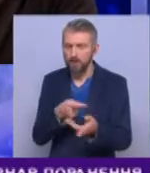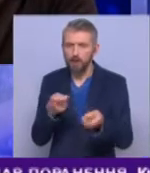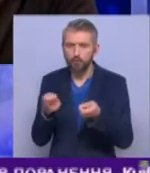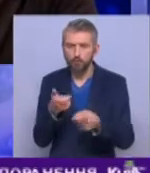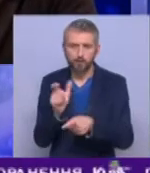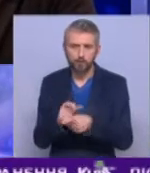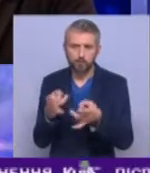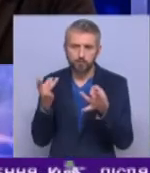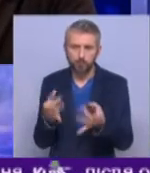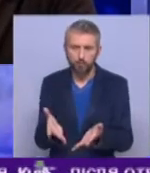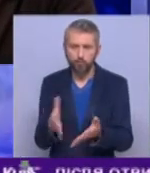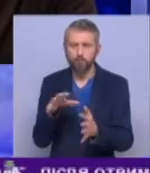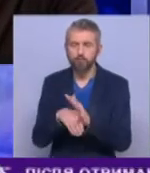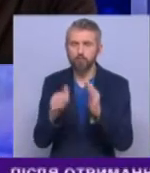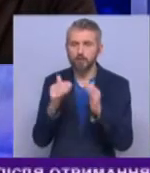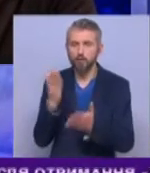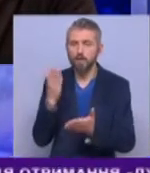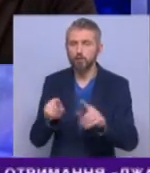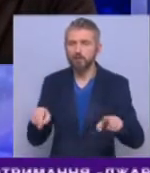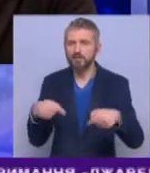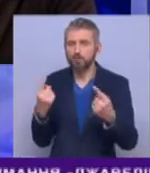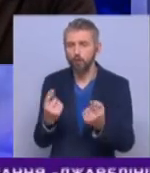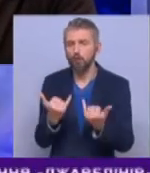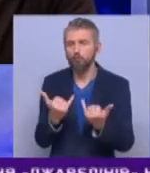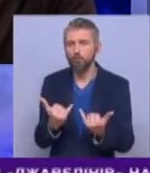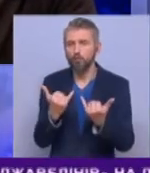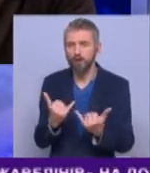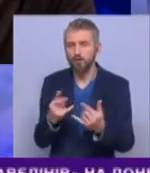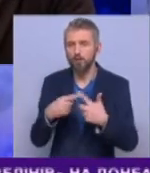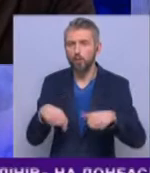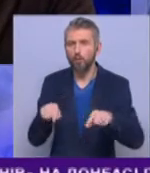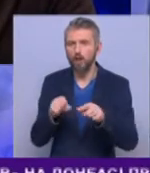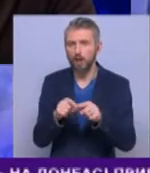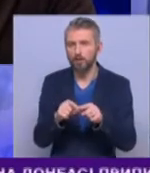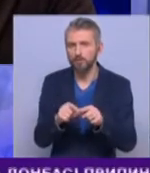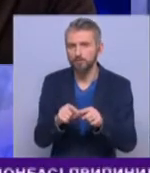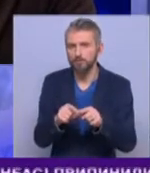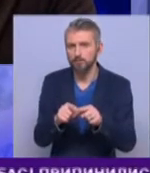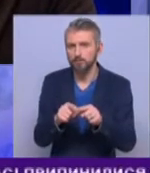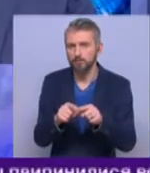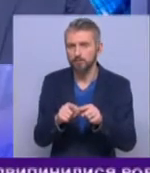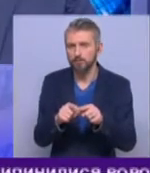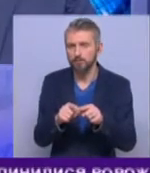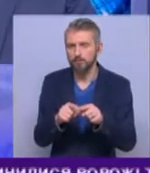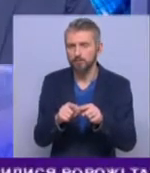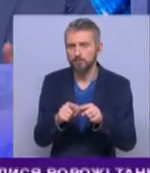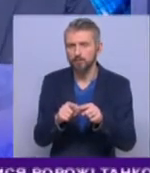дуже просто і чітко в будинку, якщо створено... сучасний орган. А якщо в них немає